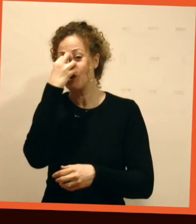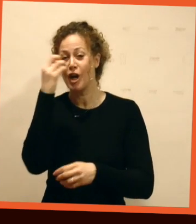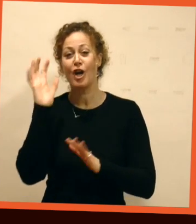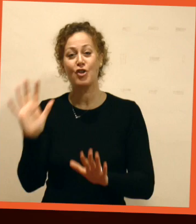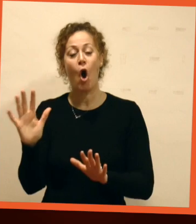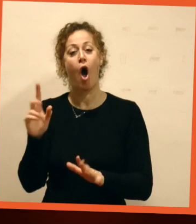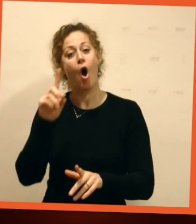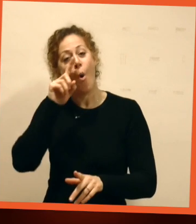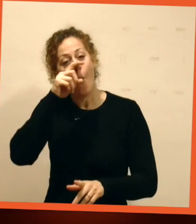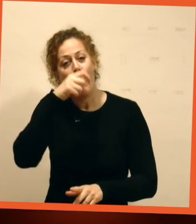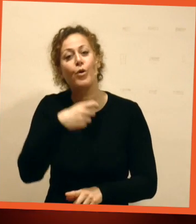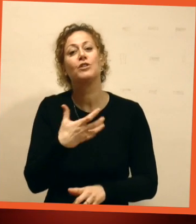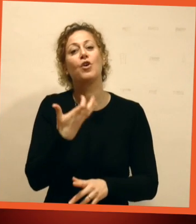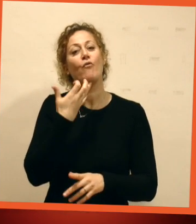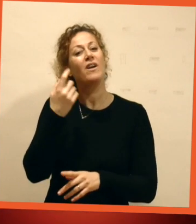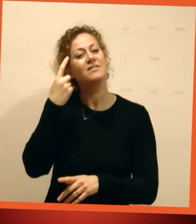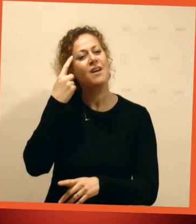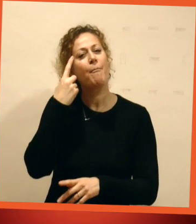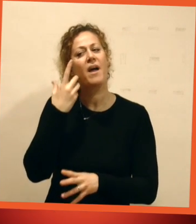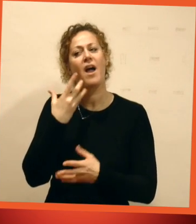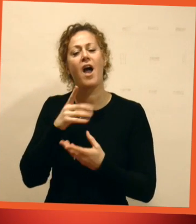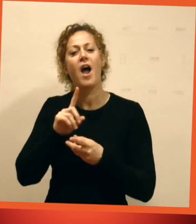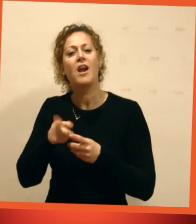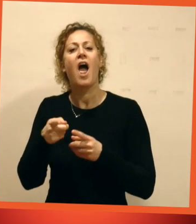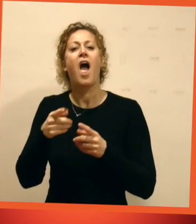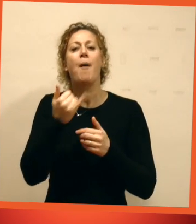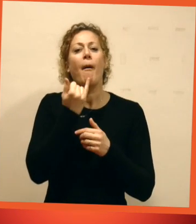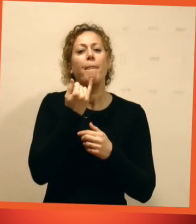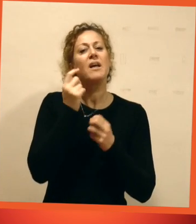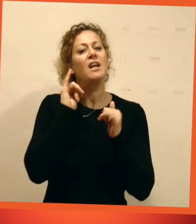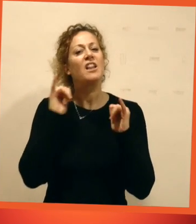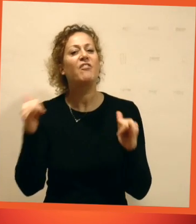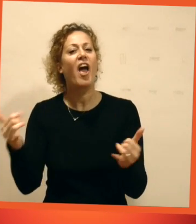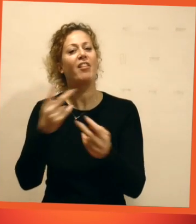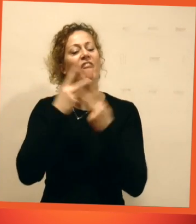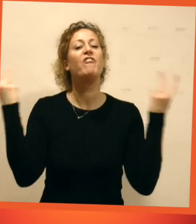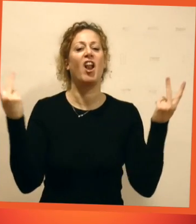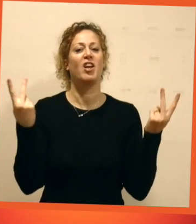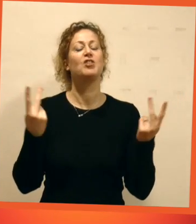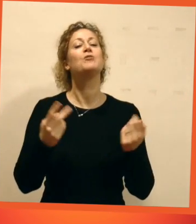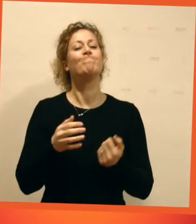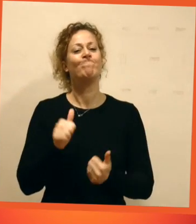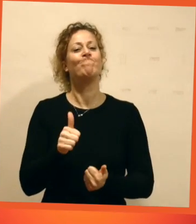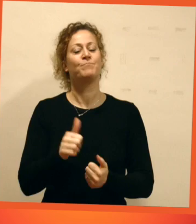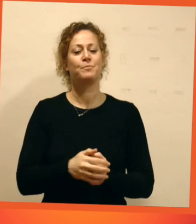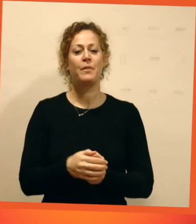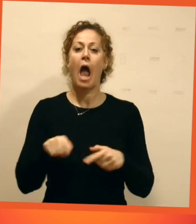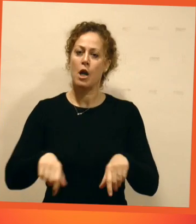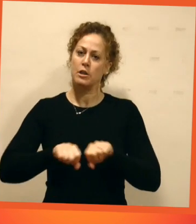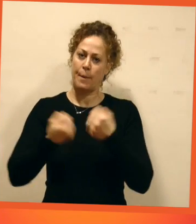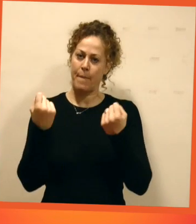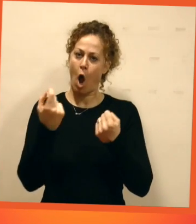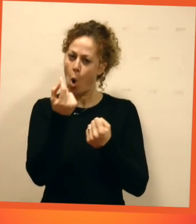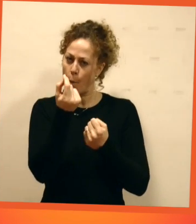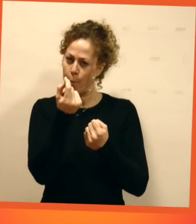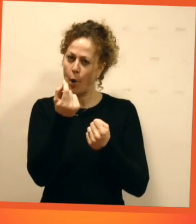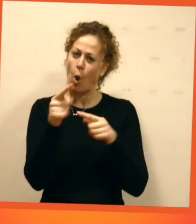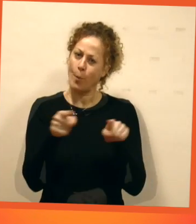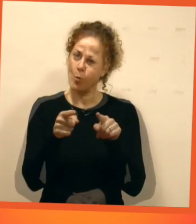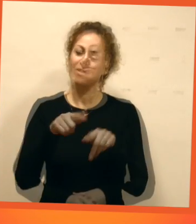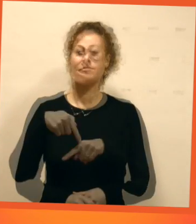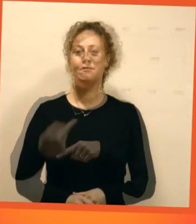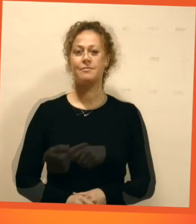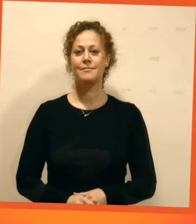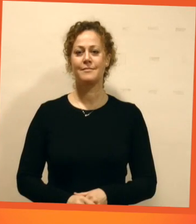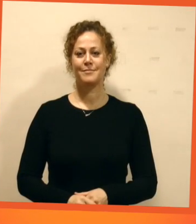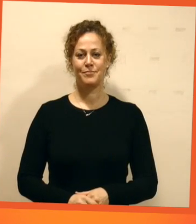e normalmente i bimbi peraltro sono felici, si divertono. Io ti ringrazio, noi ci fermiamo un secondo, anzi forse un po' di più, per ascoltarci le